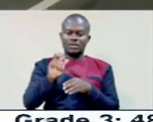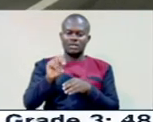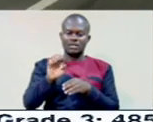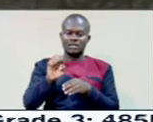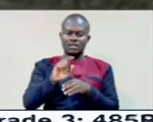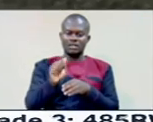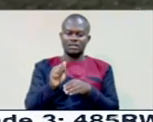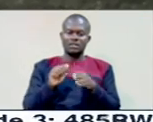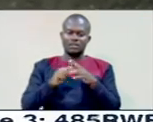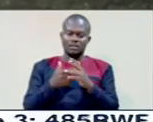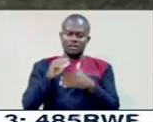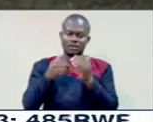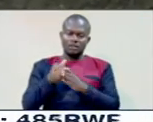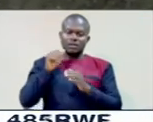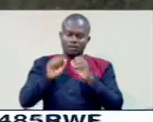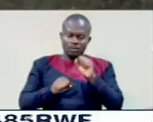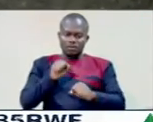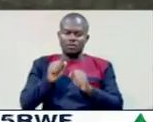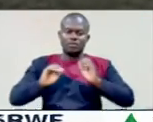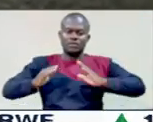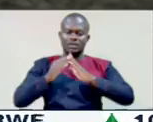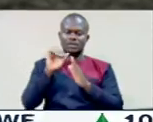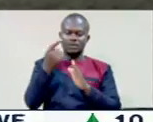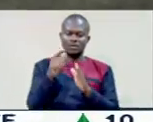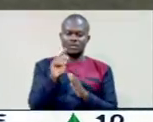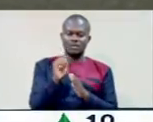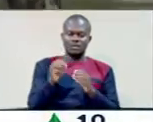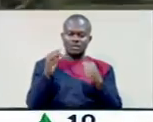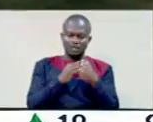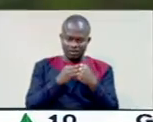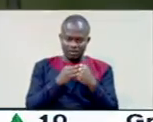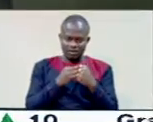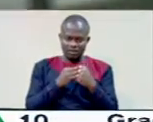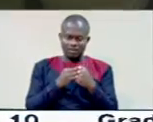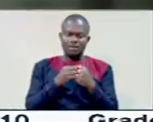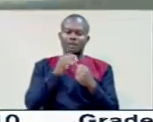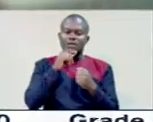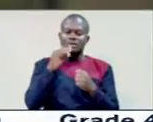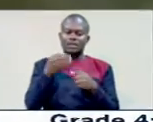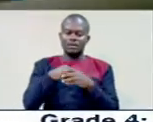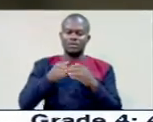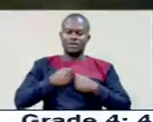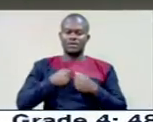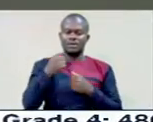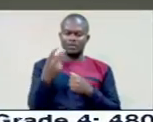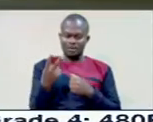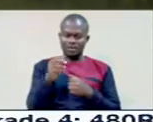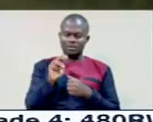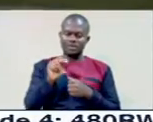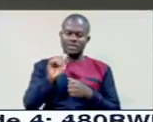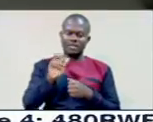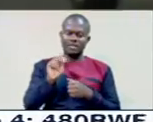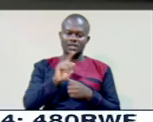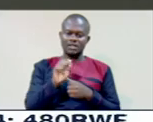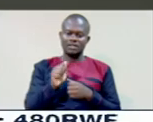Benediction ahitane gukana amanota y'umusozi wa mbere. Ku kilometero cya 8 abasore batatu barimo abanyarwanda 2 Munyaneza Didier